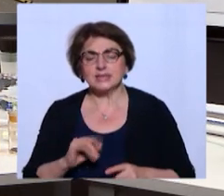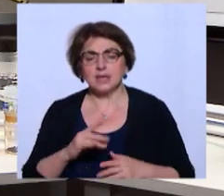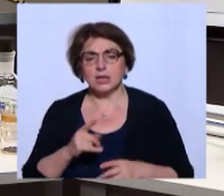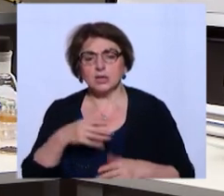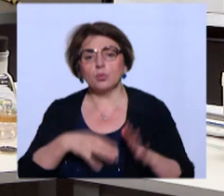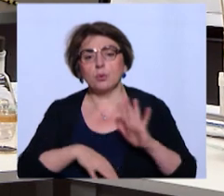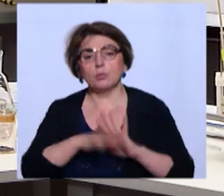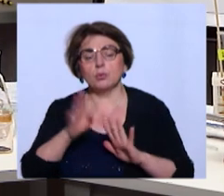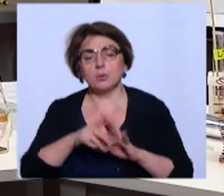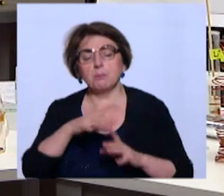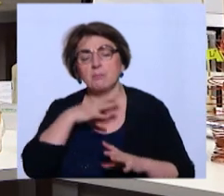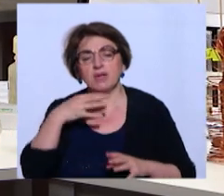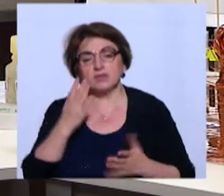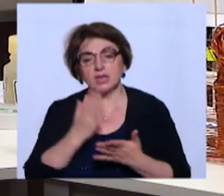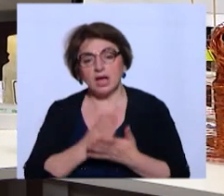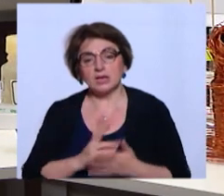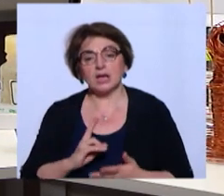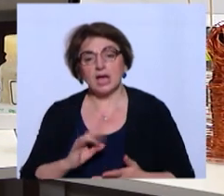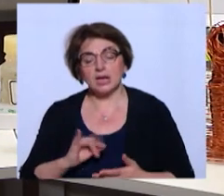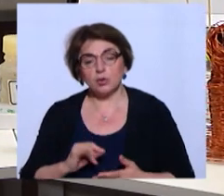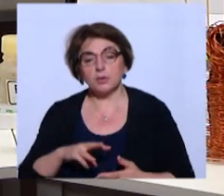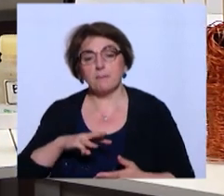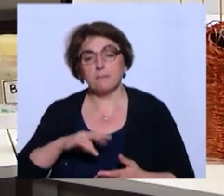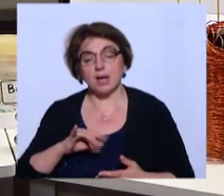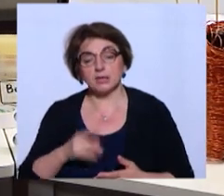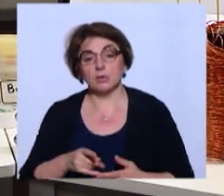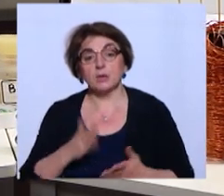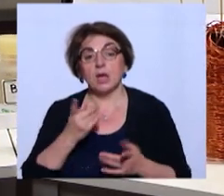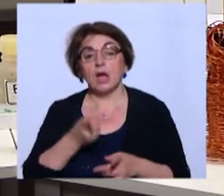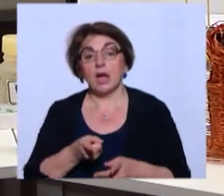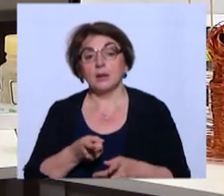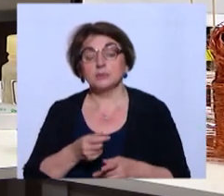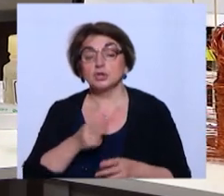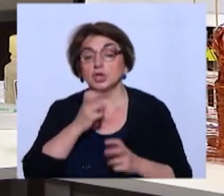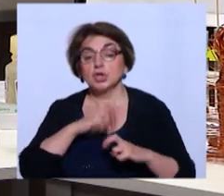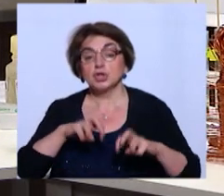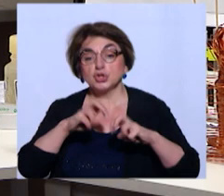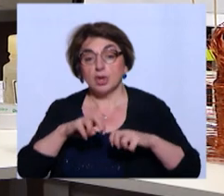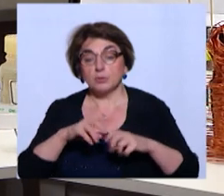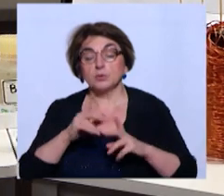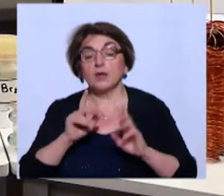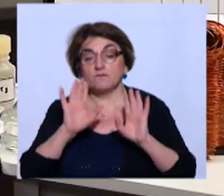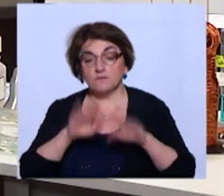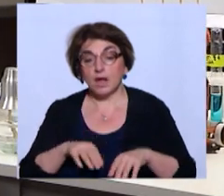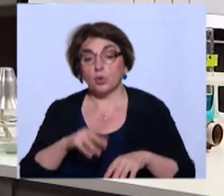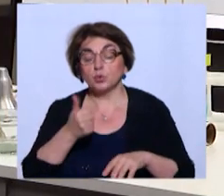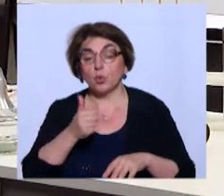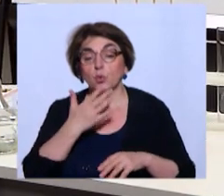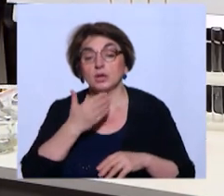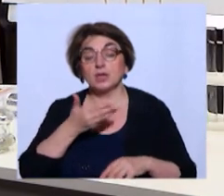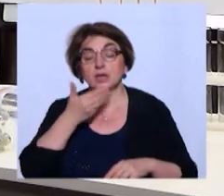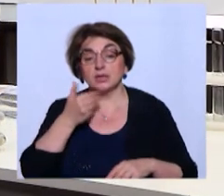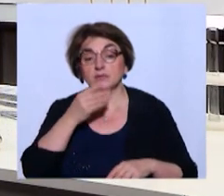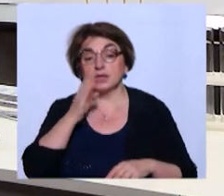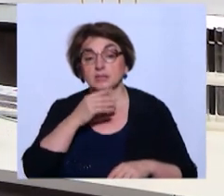იონები შედარებით უფრო დიდი რაოდენობით არის გახსნილი. ამის შემოწმება წყლის სიხისტის შეგვიძლია ძალიან